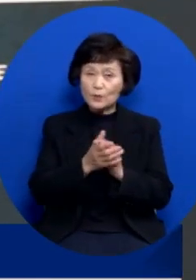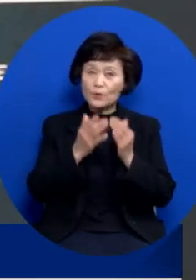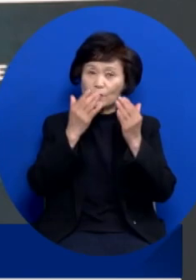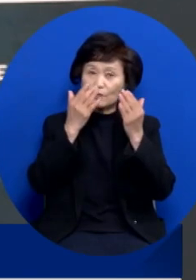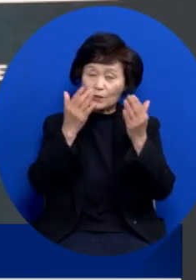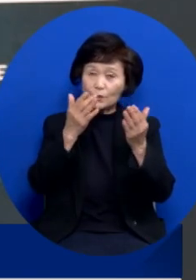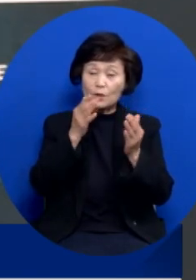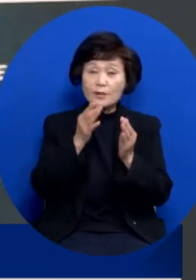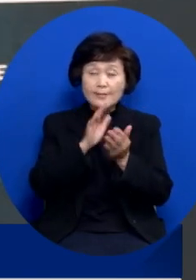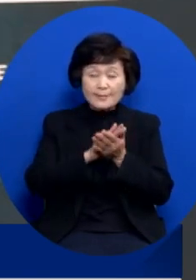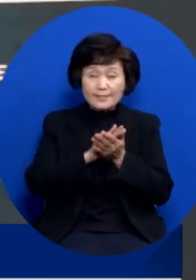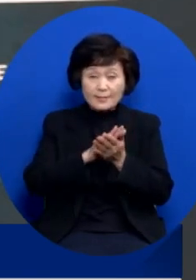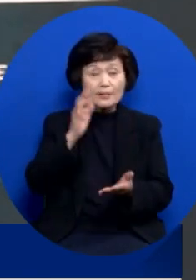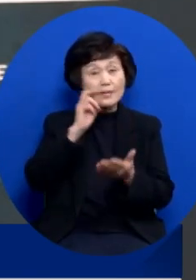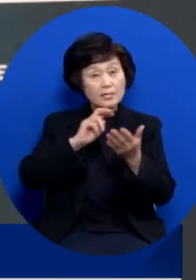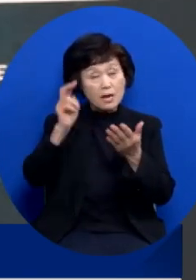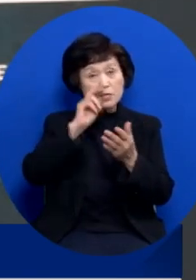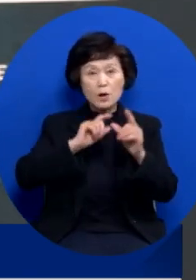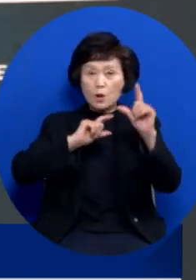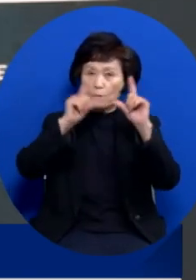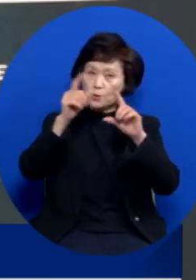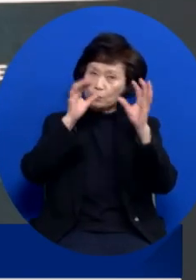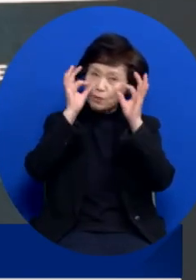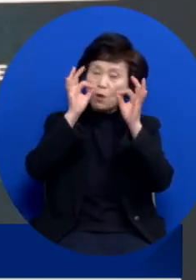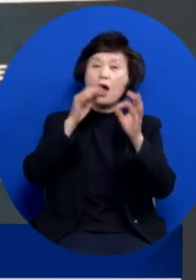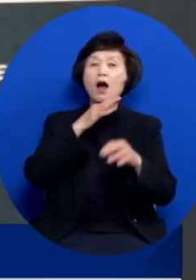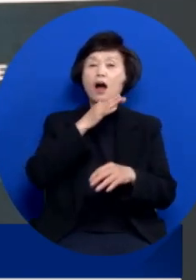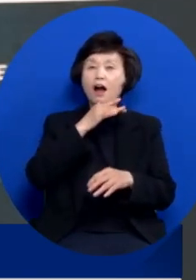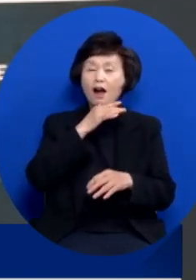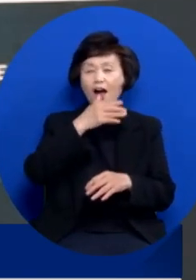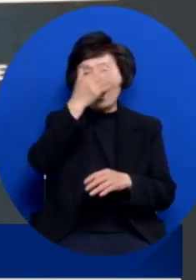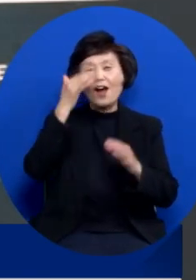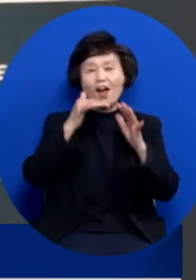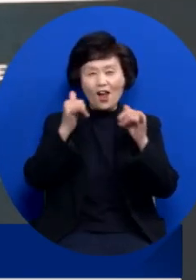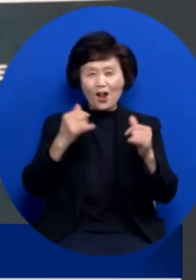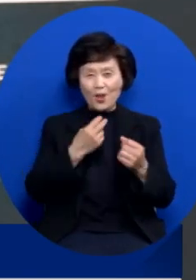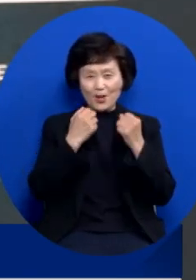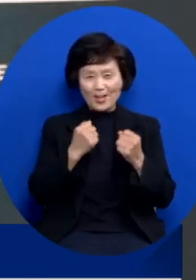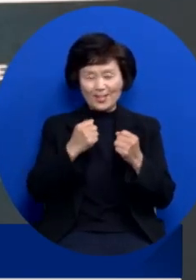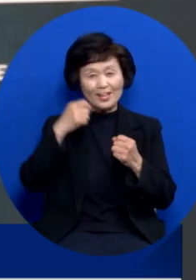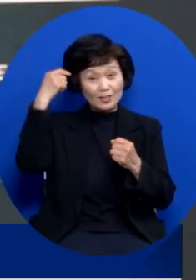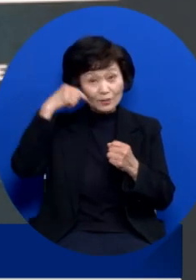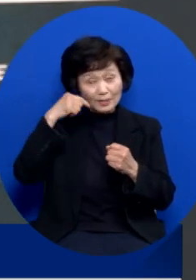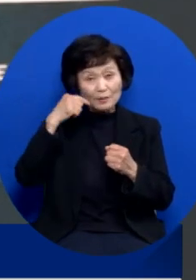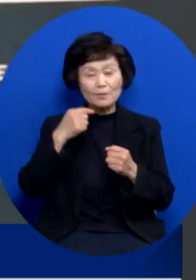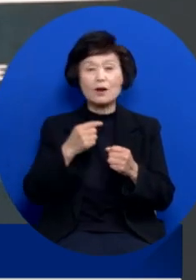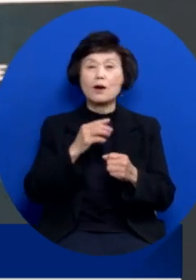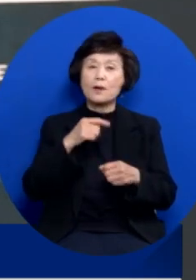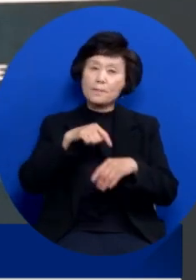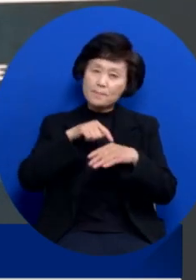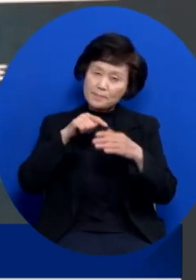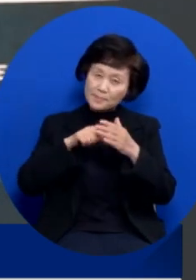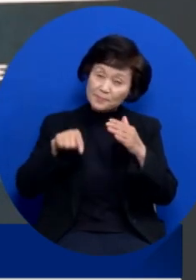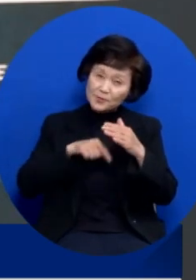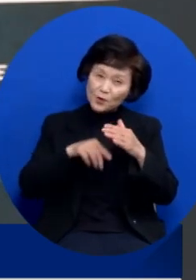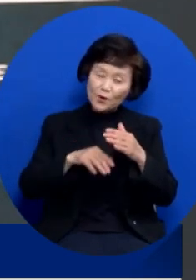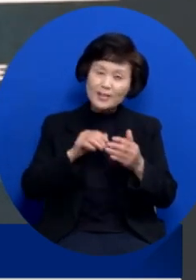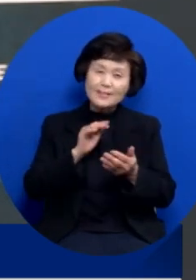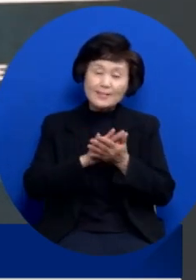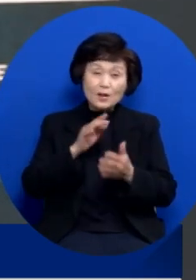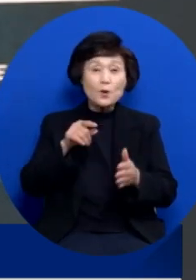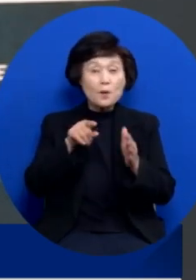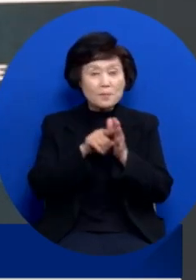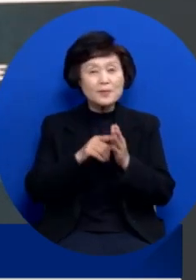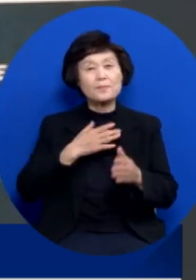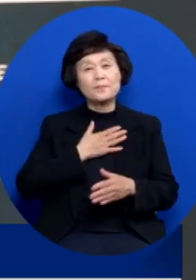뜨겁게 찬양하는 걸 보고 아, 청년들이 죽지 않았구나 이런 걸 느끼면서 정말 마음속에 뜨거운 믿음의